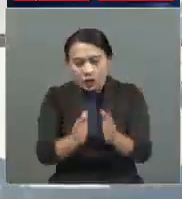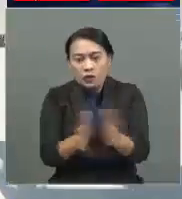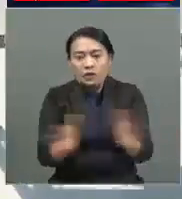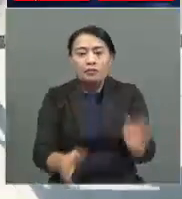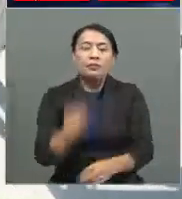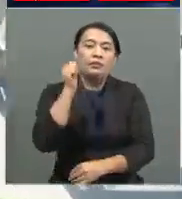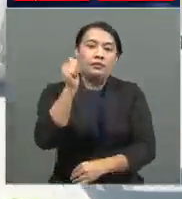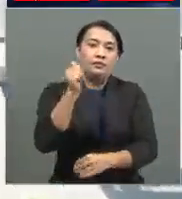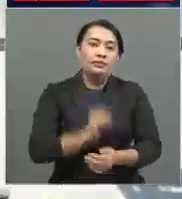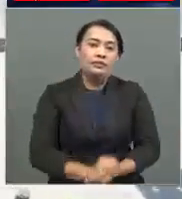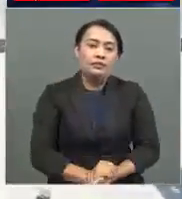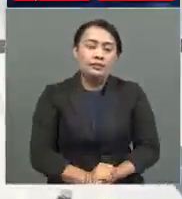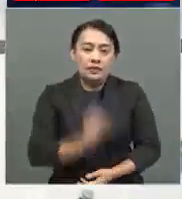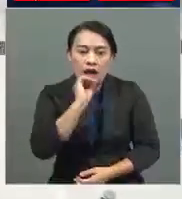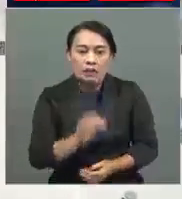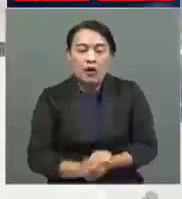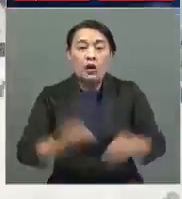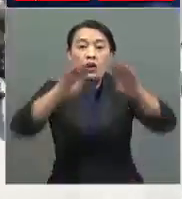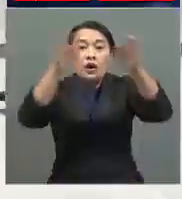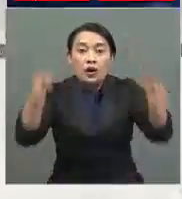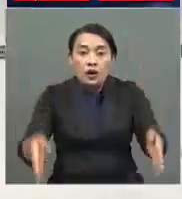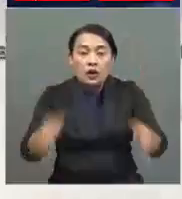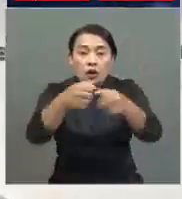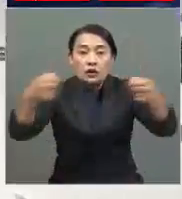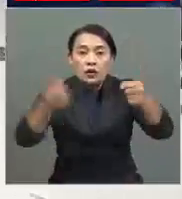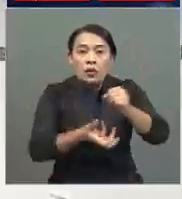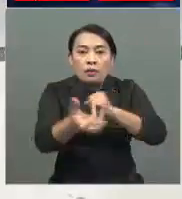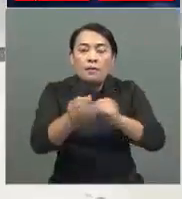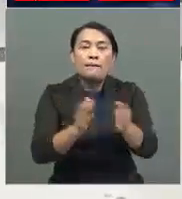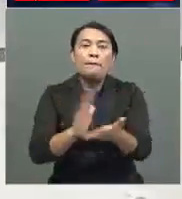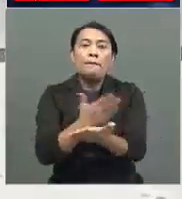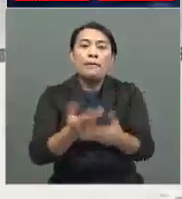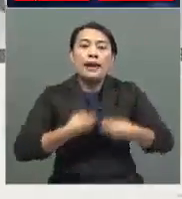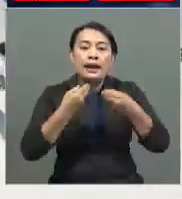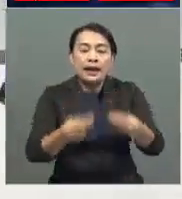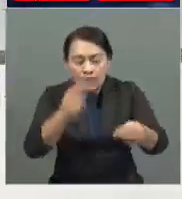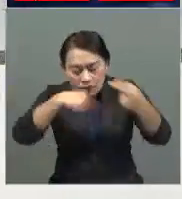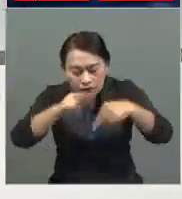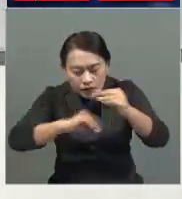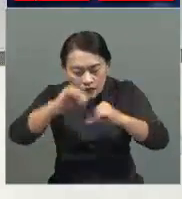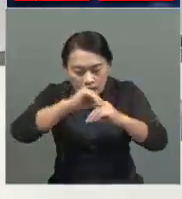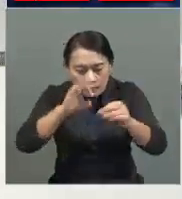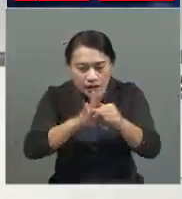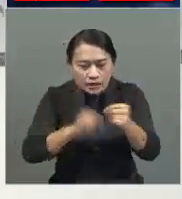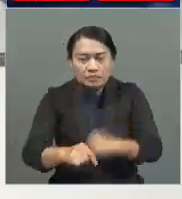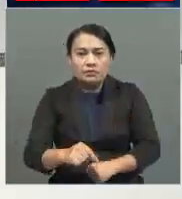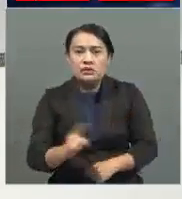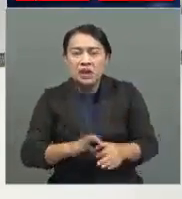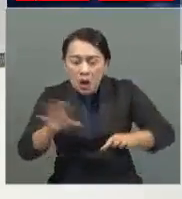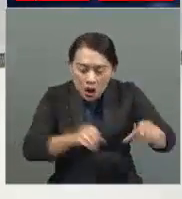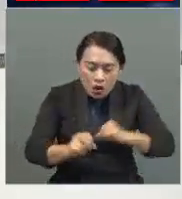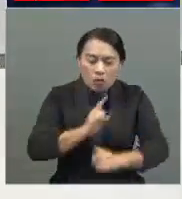างดีอีกทั้งเนี่ยยังพูดถึงตู้ปันสุกด้วยนะได้มีการสั่งการให้มีการดูแลมากขึ้นแล้วก็ไม่อยากให้เห็นแก่ตัวต้องนึกถึงค